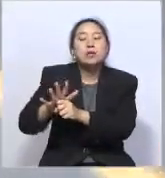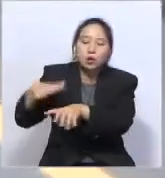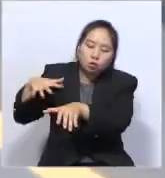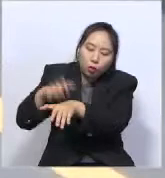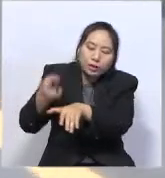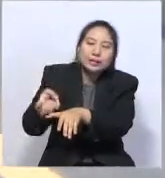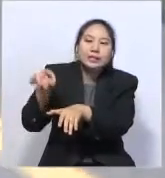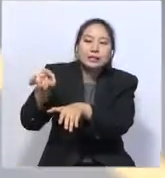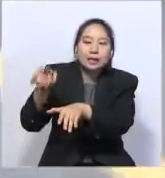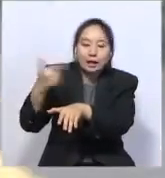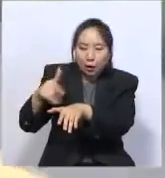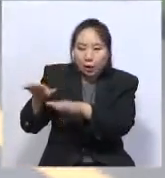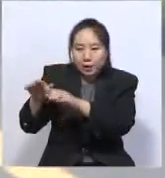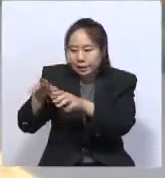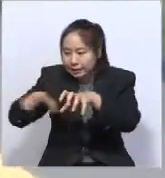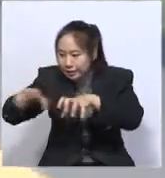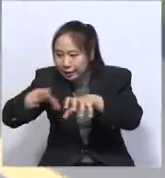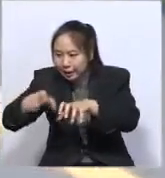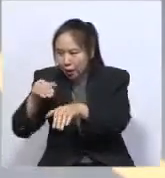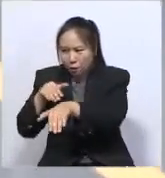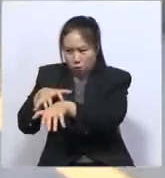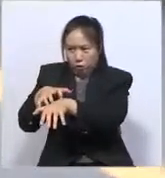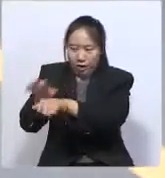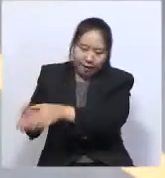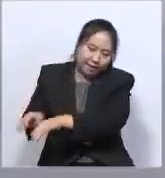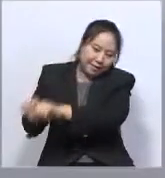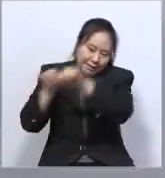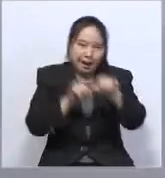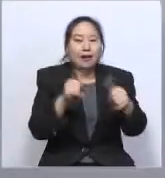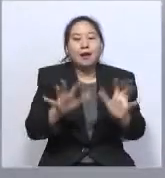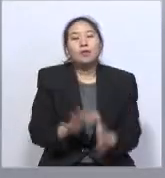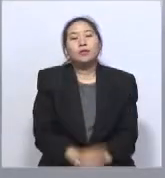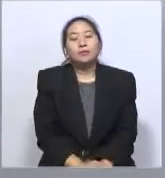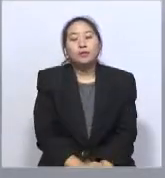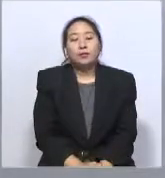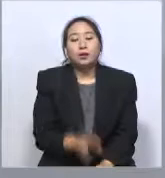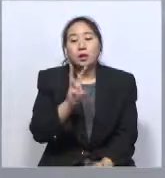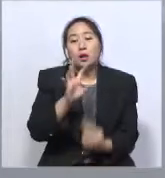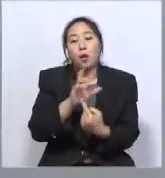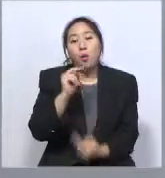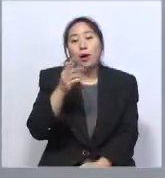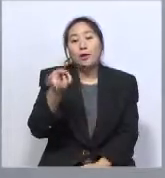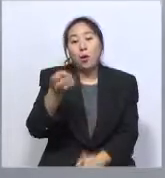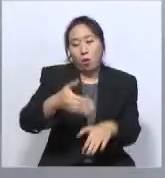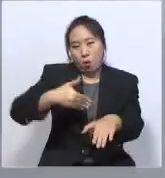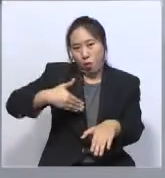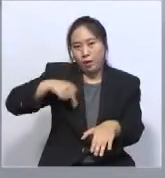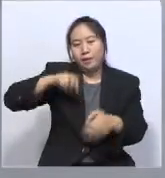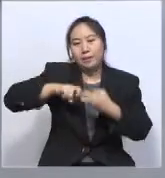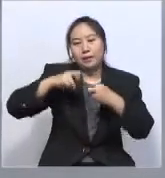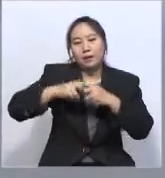กันแล้วก็เจ้าหน้าที่นั้นเคลียร์รถที่เกิดอุบัติเหตุออกไปแล้วส่วนก่อนถึงที่วังน้อยนะครับจะเป็นจุดที่มีปัญหามาก